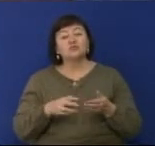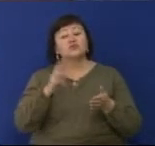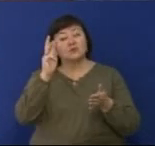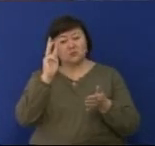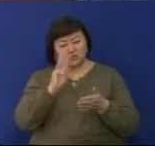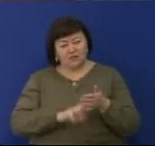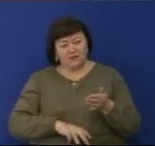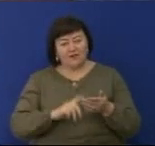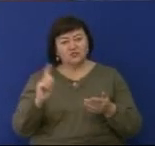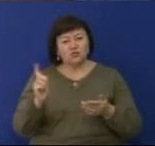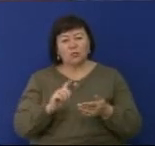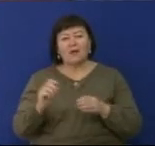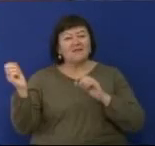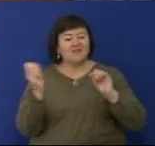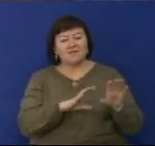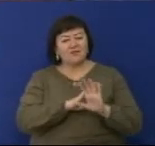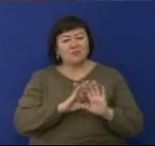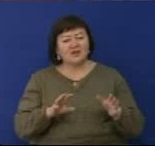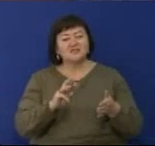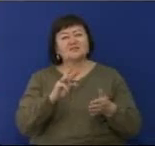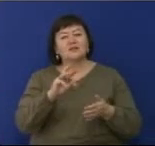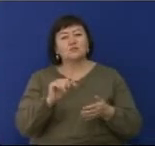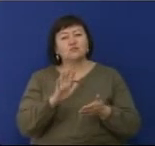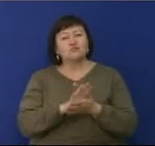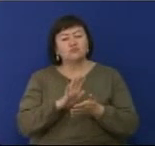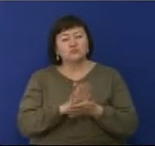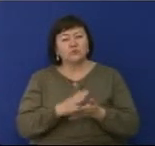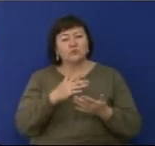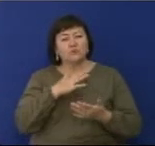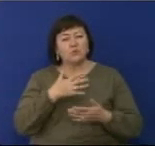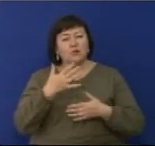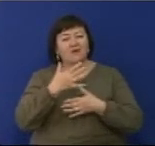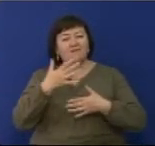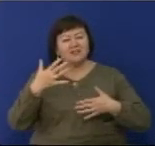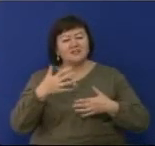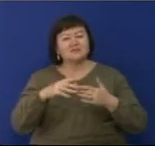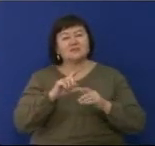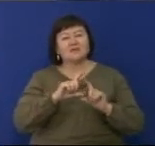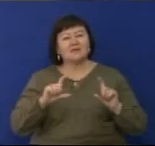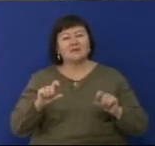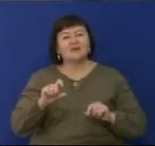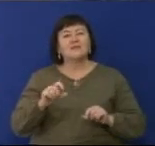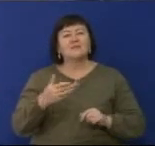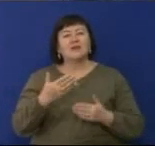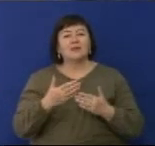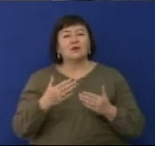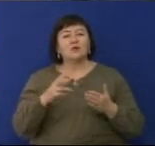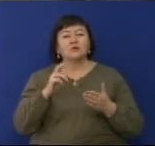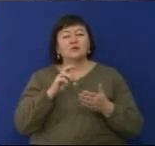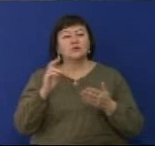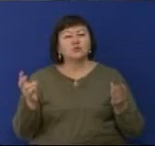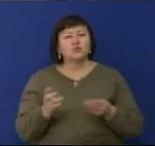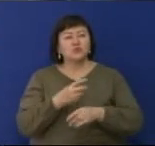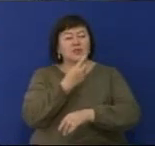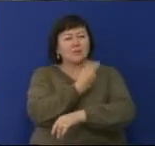санкции аким города отметил что кроме многоквартирных домов участковые обязаны контролировать санитарное состояние и наличие